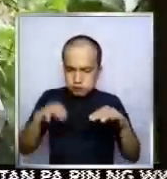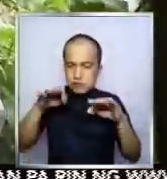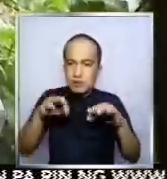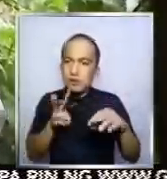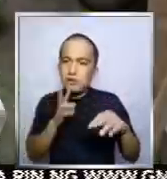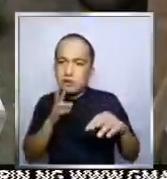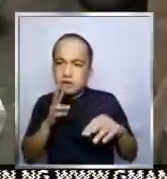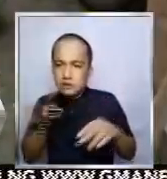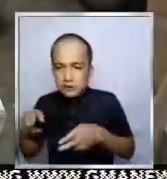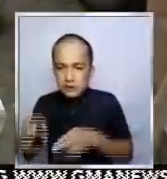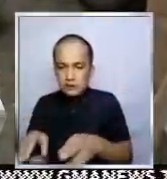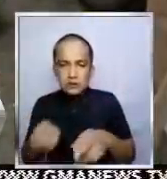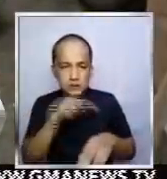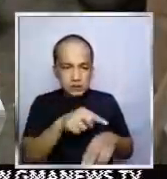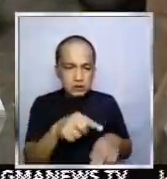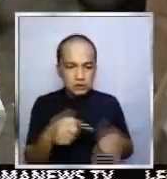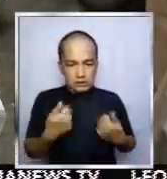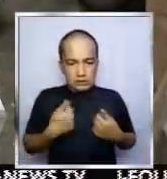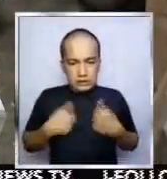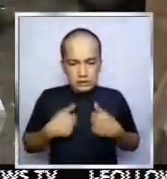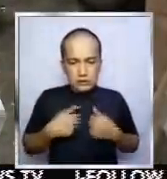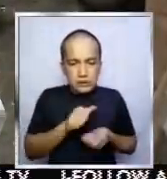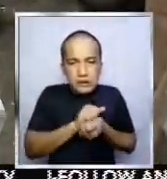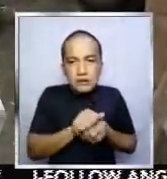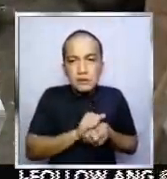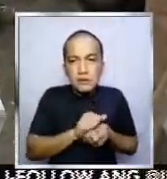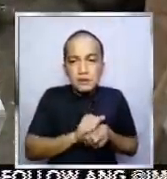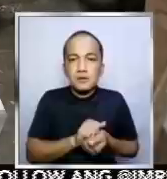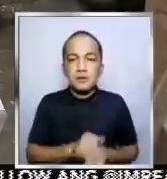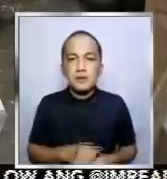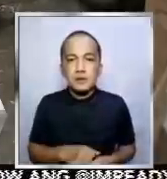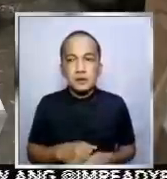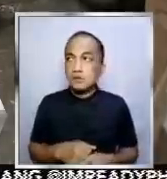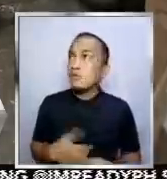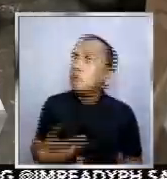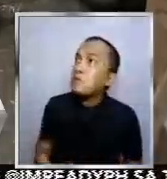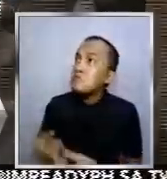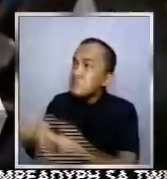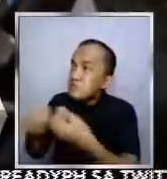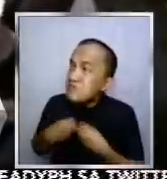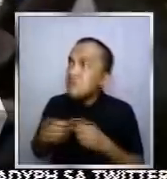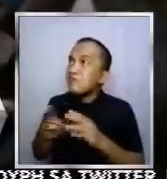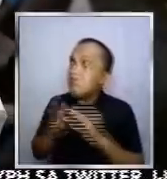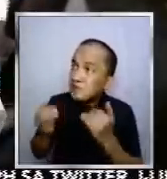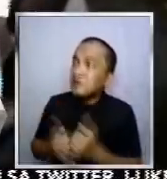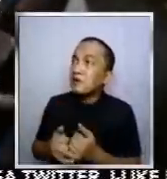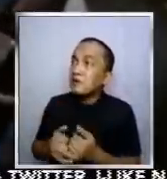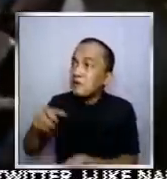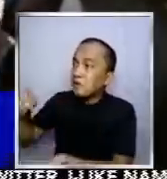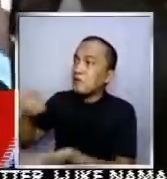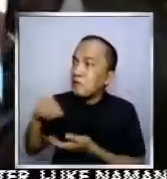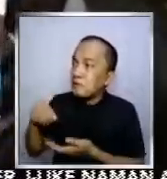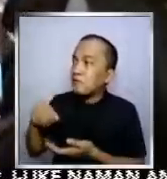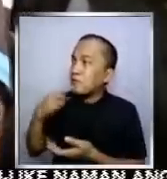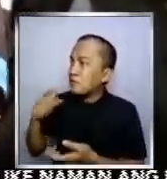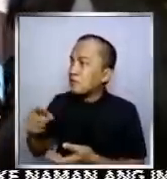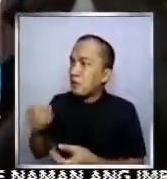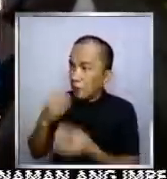sila naliligo at naglalaba. Pag may binigay po yung barangay sa amin na relief goods, may kakainin po